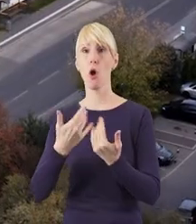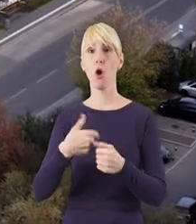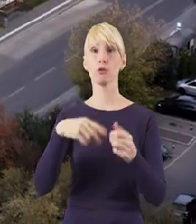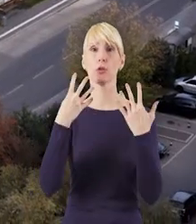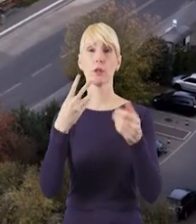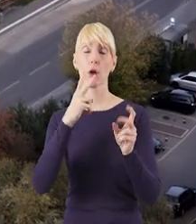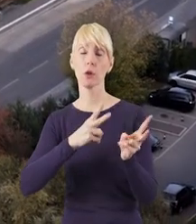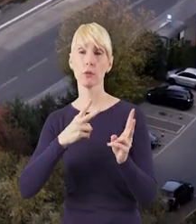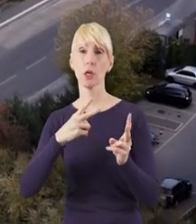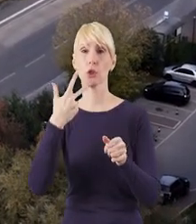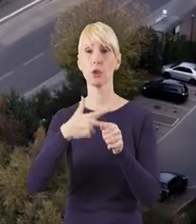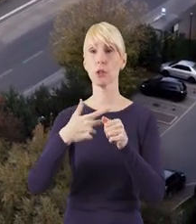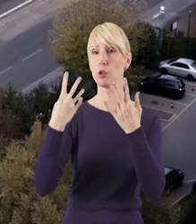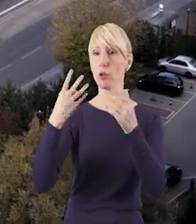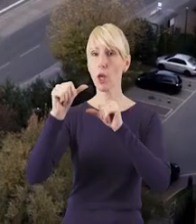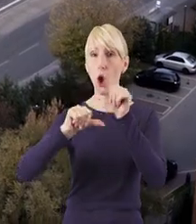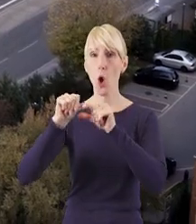listopada 1939 roku.